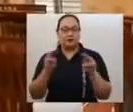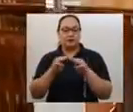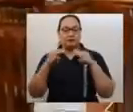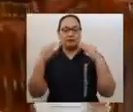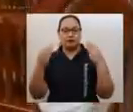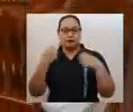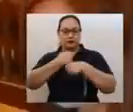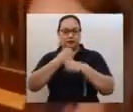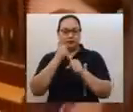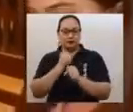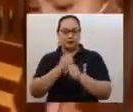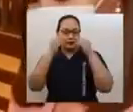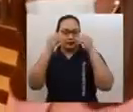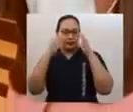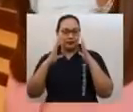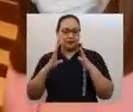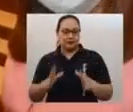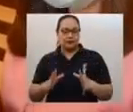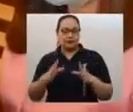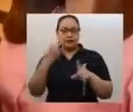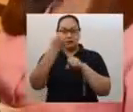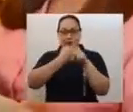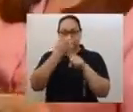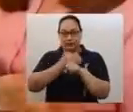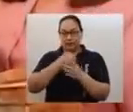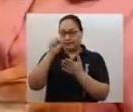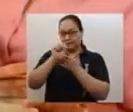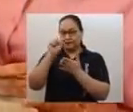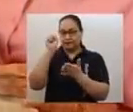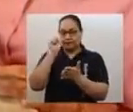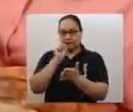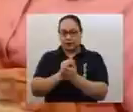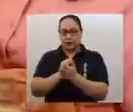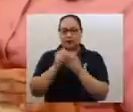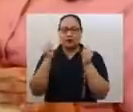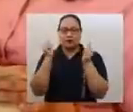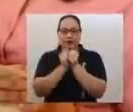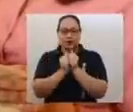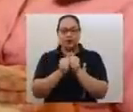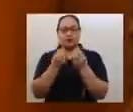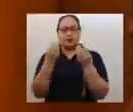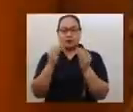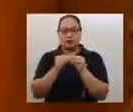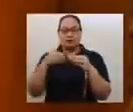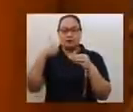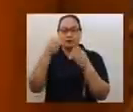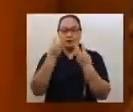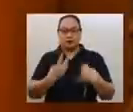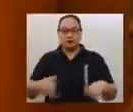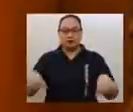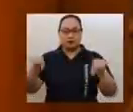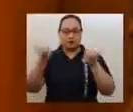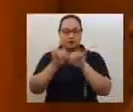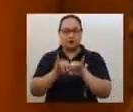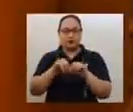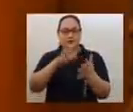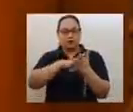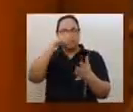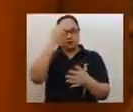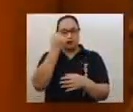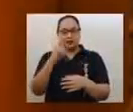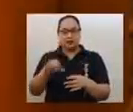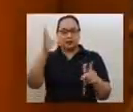Ito ay ang mga modules na gawa ng mga guro sa bawat asignatura na naglalaman ng mga most essential